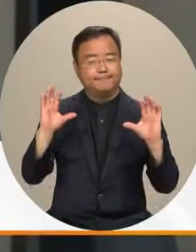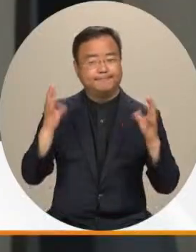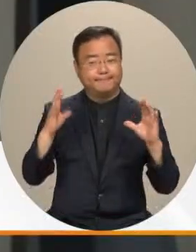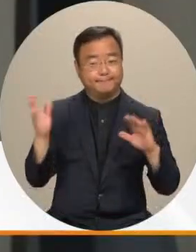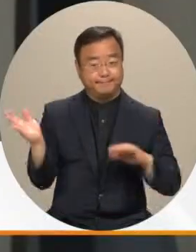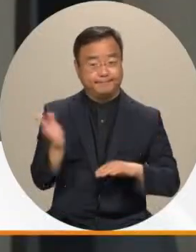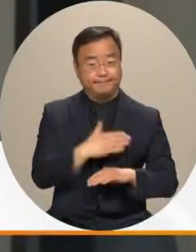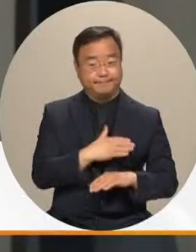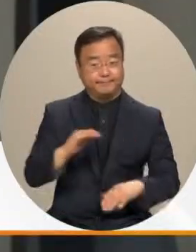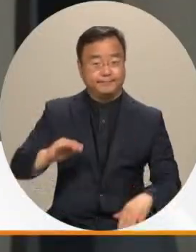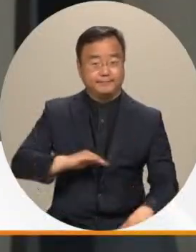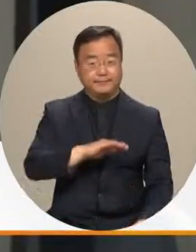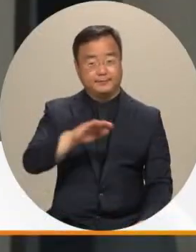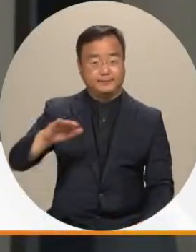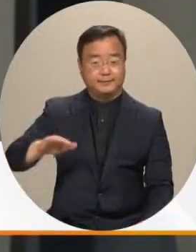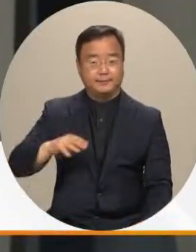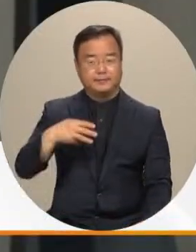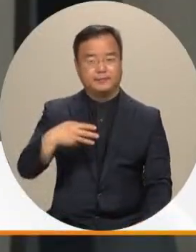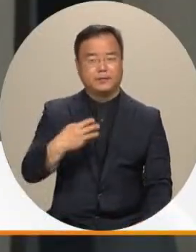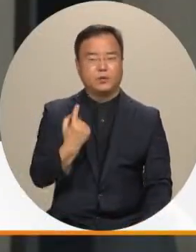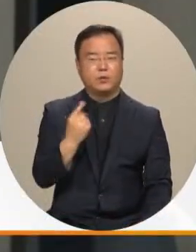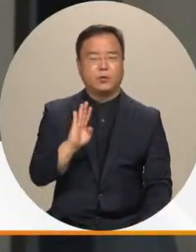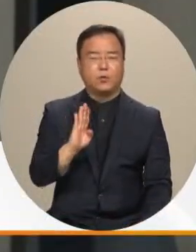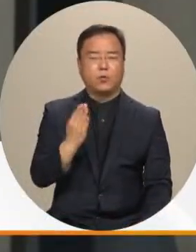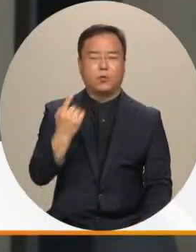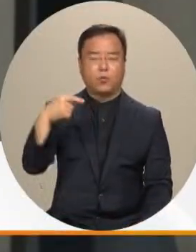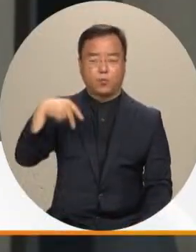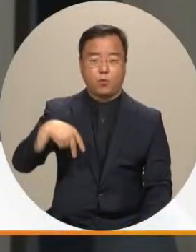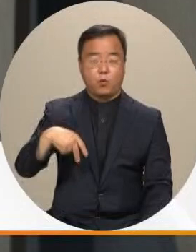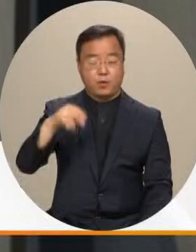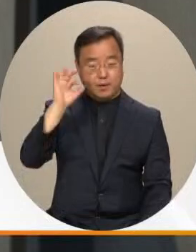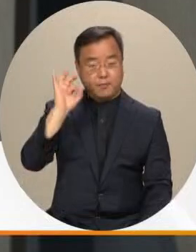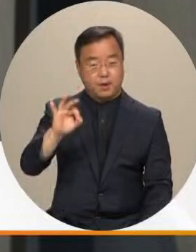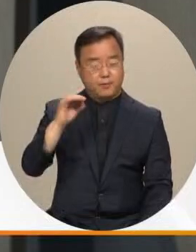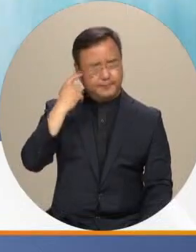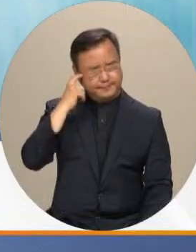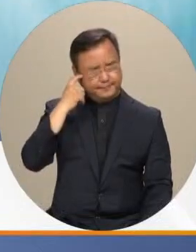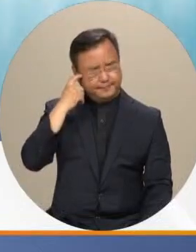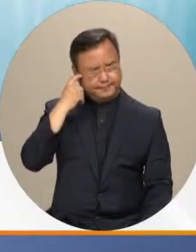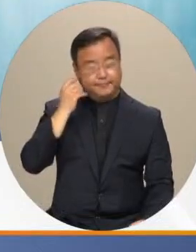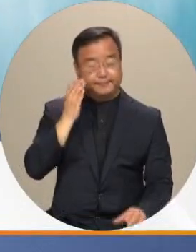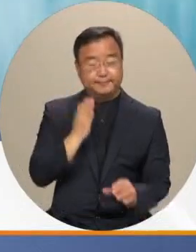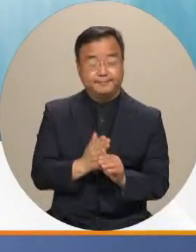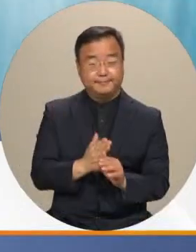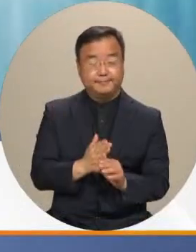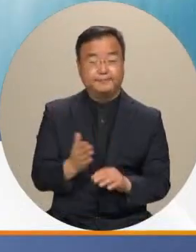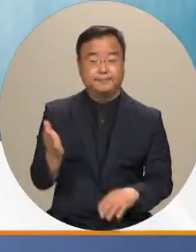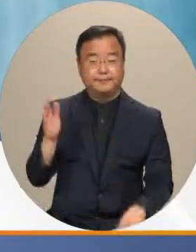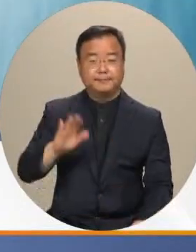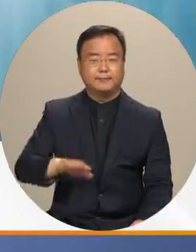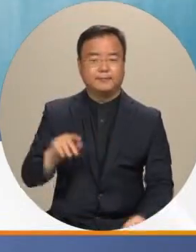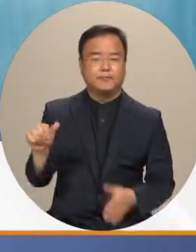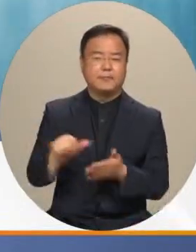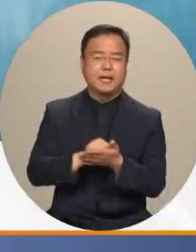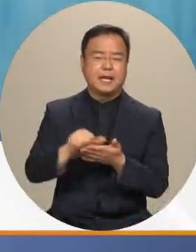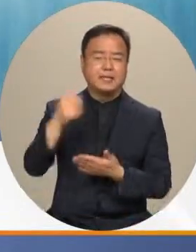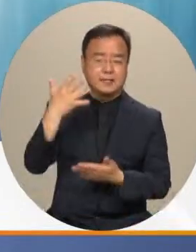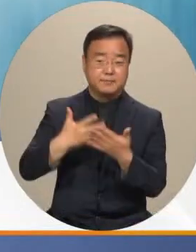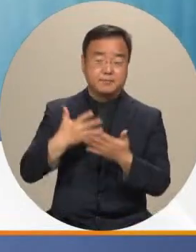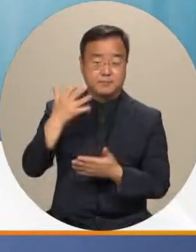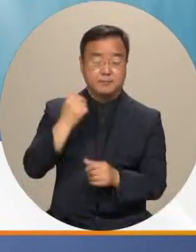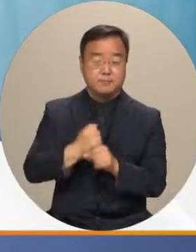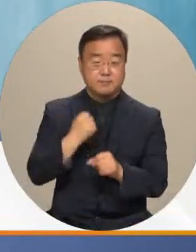시절부터 저희는 로봇을 봐왔잖아요 또한 앞으로도 로봇을 상상하고 있고요 그렇지만 그게 애니메이션으로도